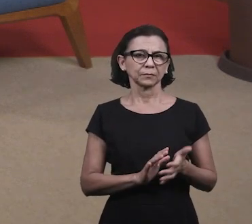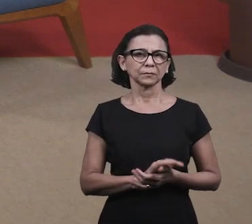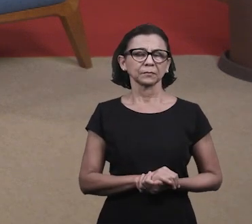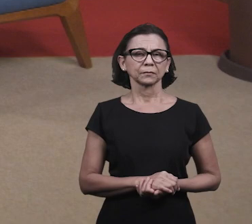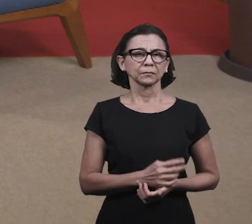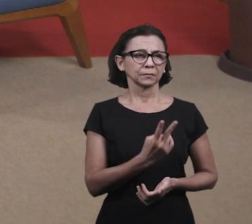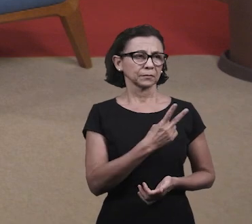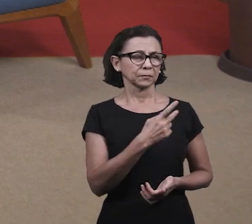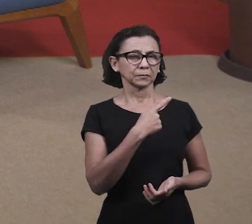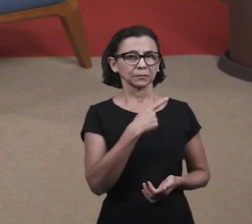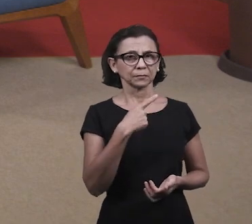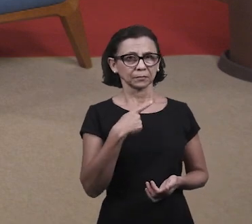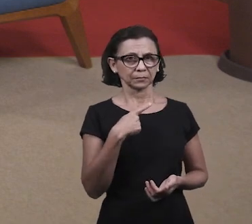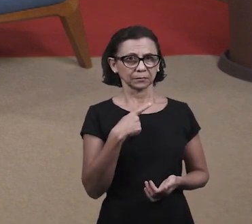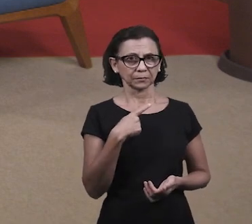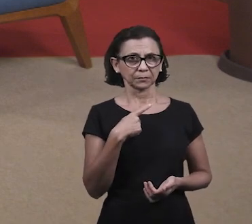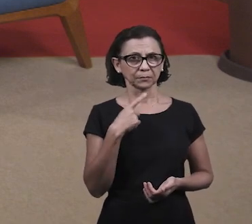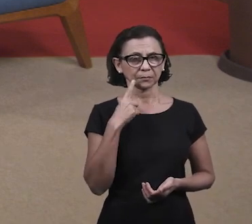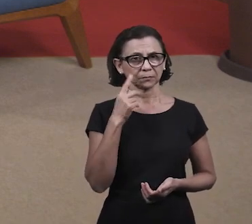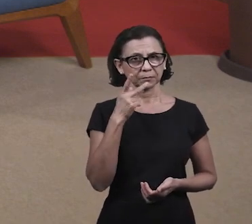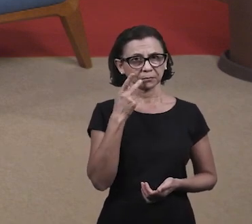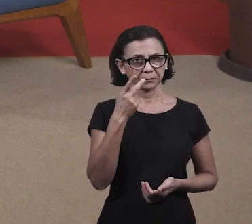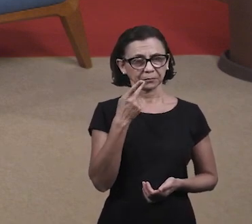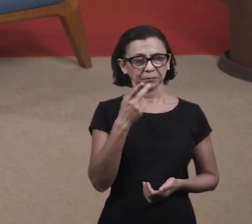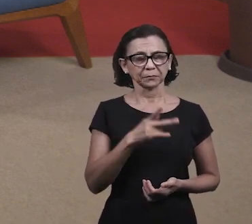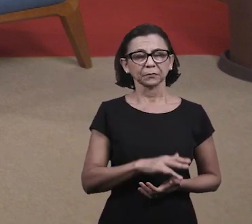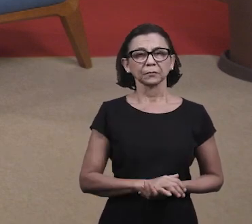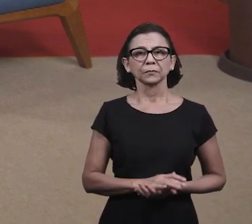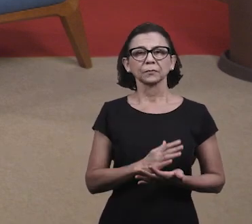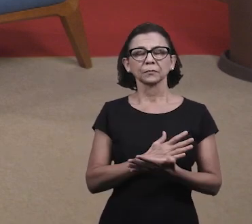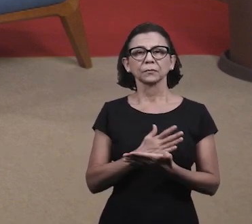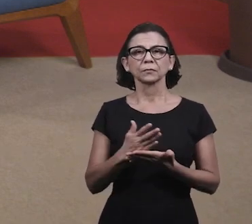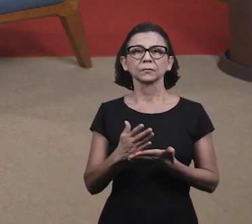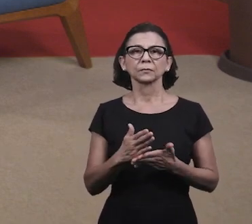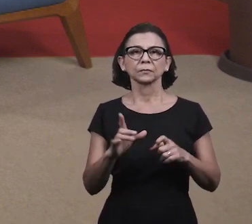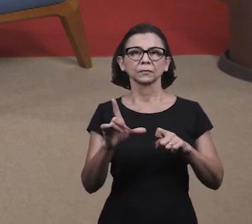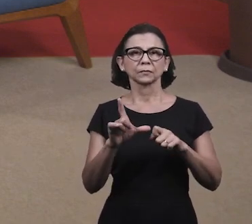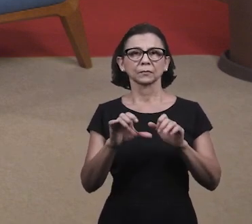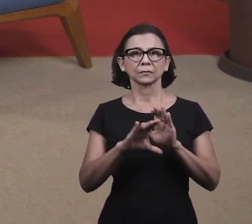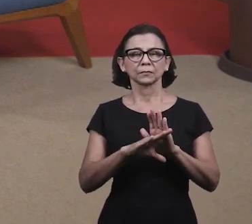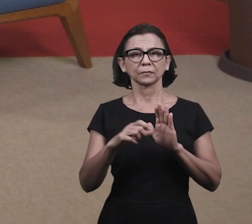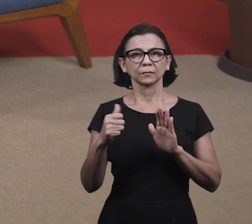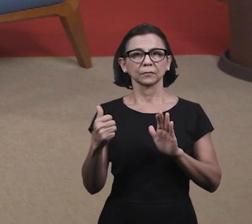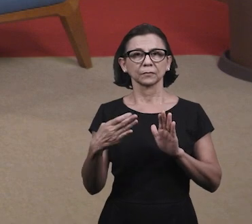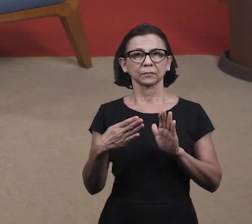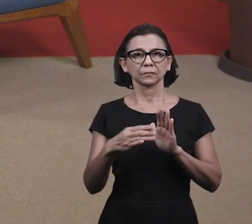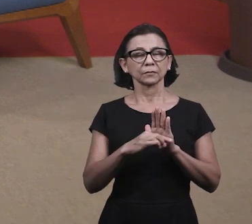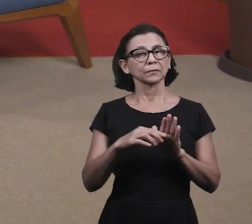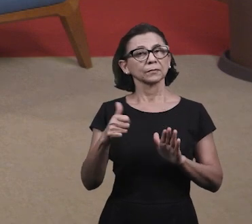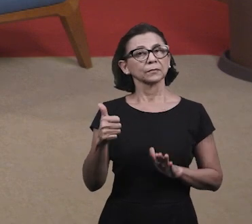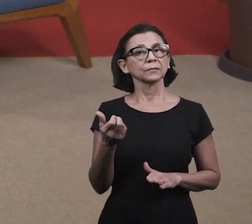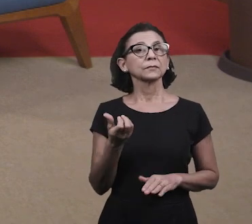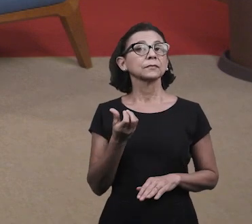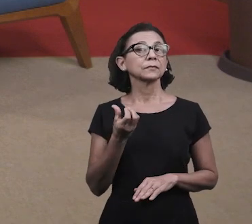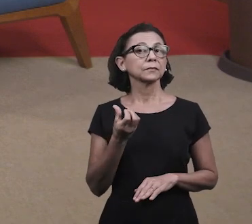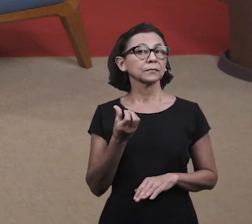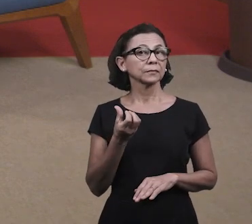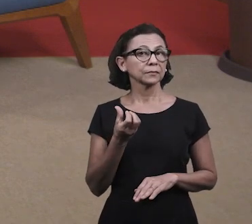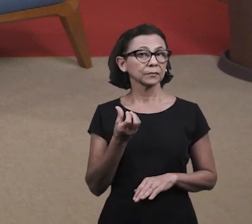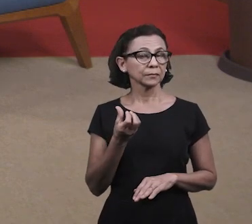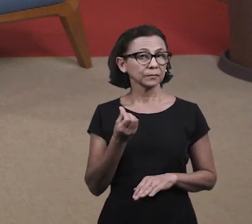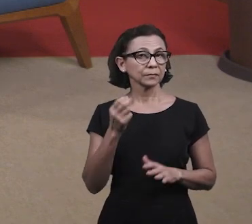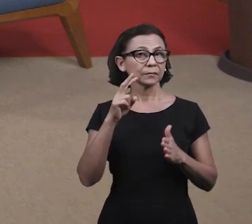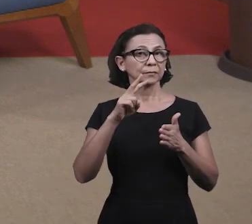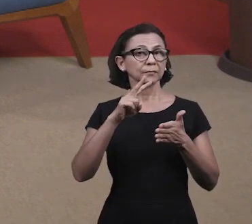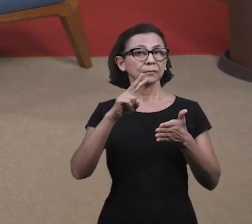lire quel texte et les pasteurs Daniel Moreira et Sérgio Souza vont commenter ces textes. Nous allons commencer par l'évangile de